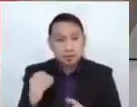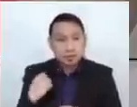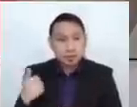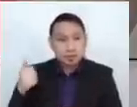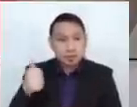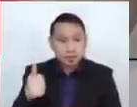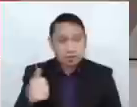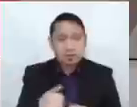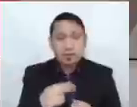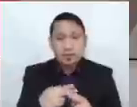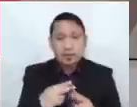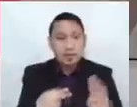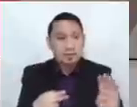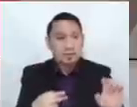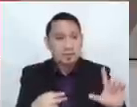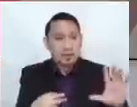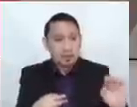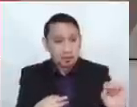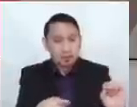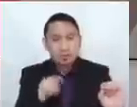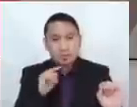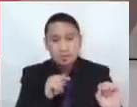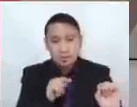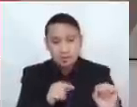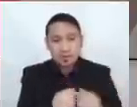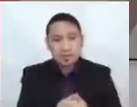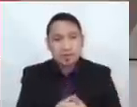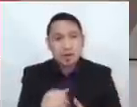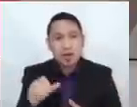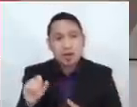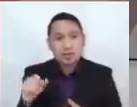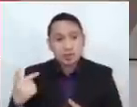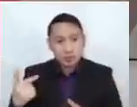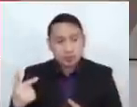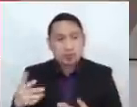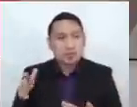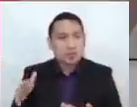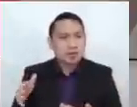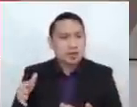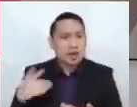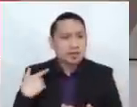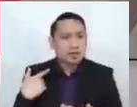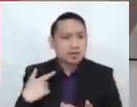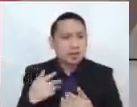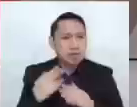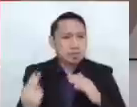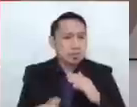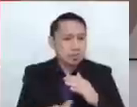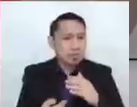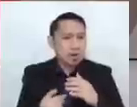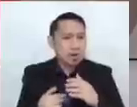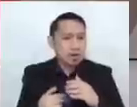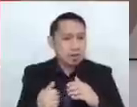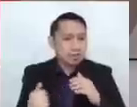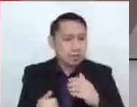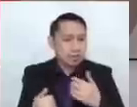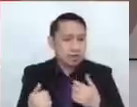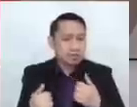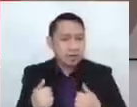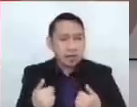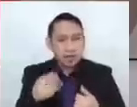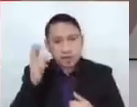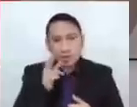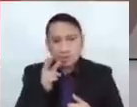III. Si Bello ay nagsilbing Solicitor General sa ilalim ng Ramos Administration. Magandang umaga po, sir.